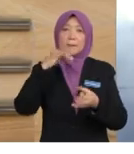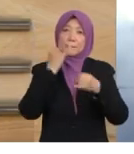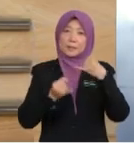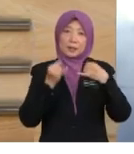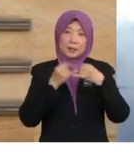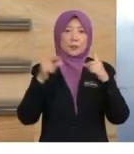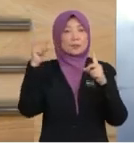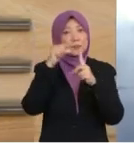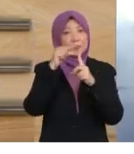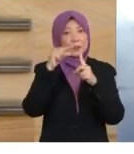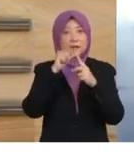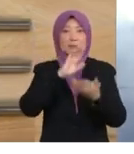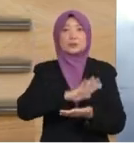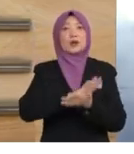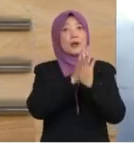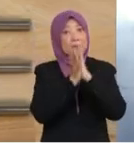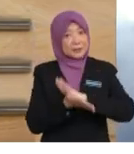perkataan jadi.